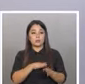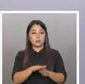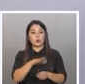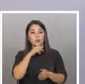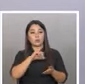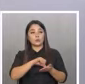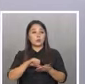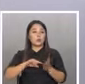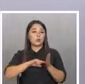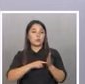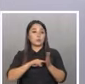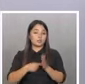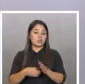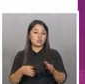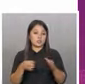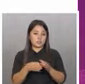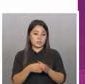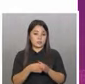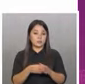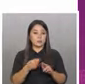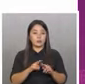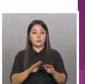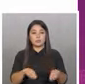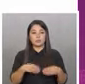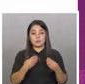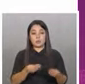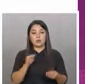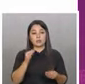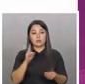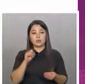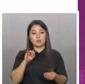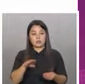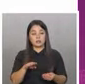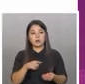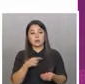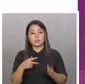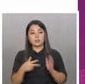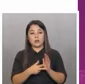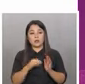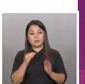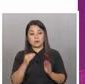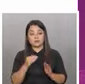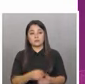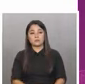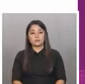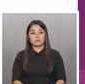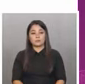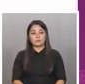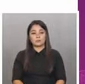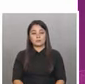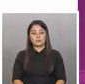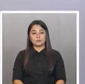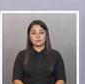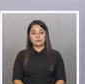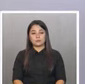мүшені көбейткіштерге жіктеңіздер. Берілгені f квадрат азайтылған 8f қосу 15. Ал